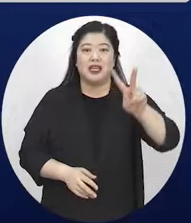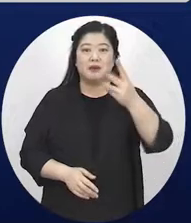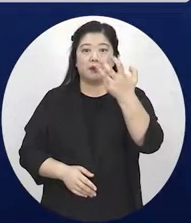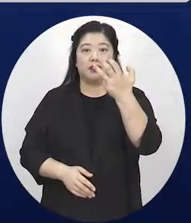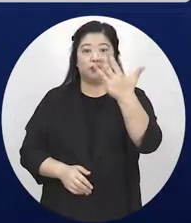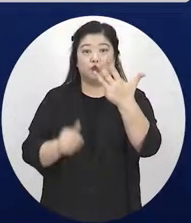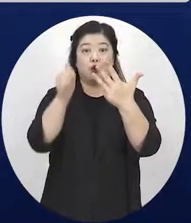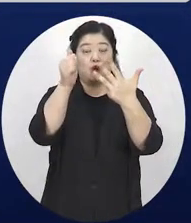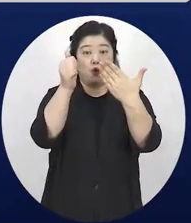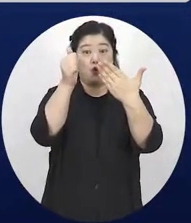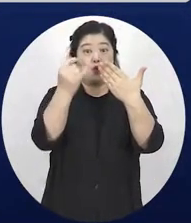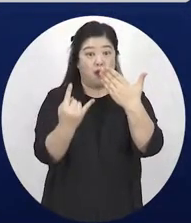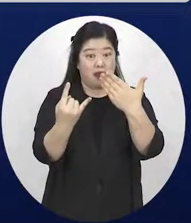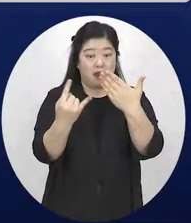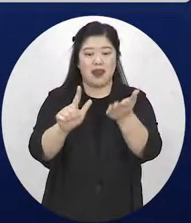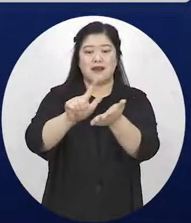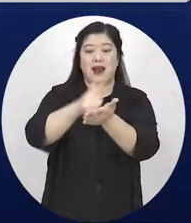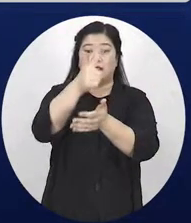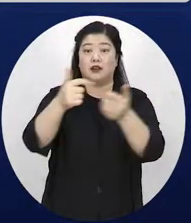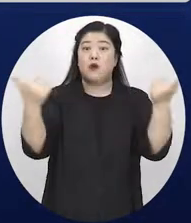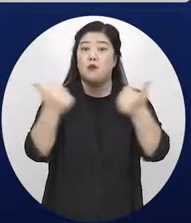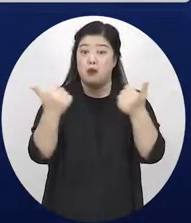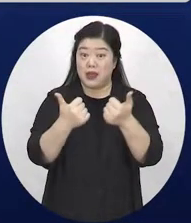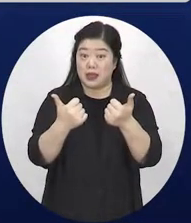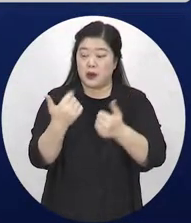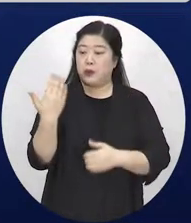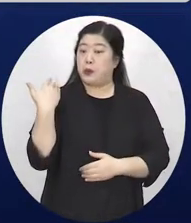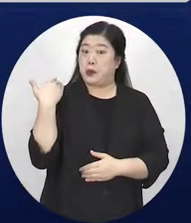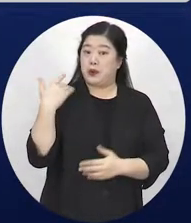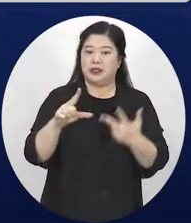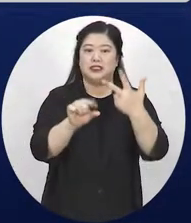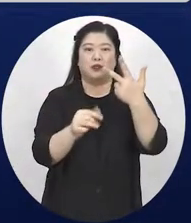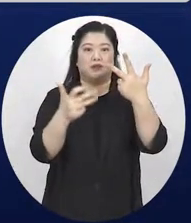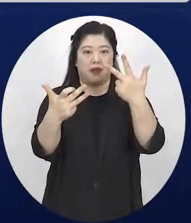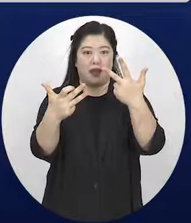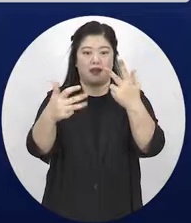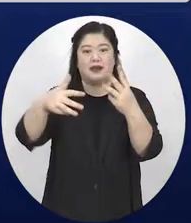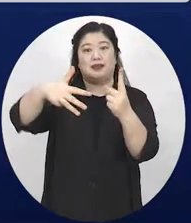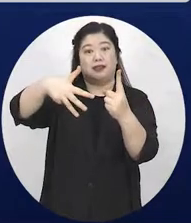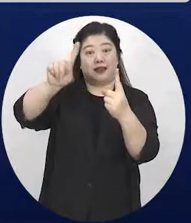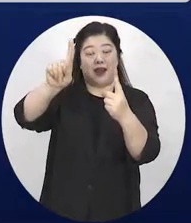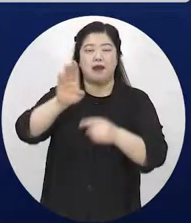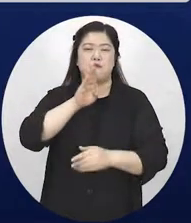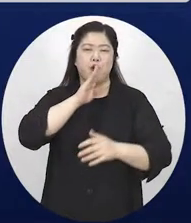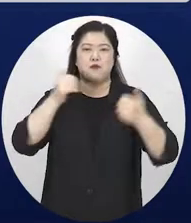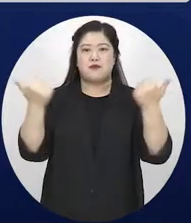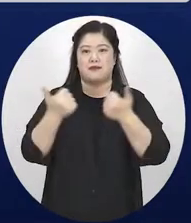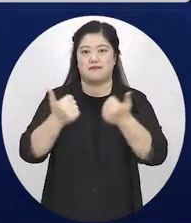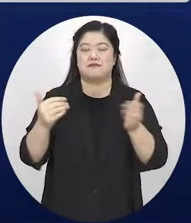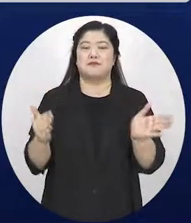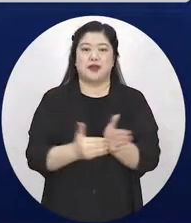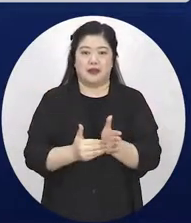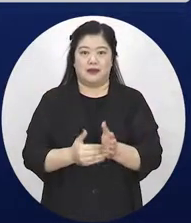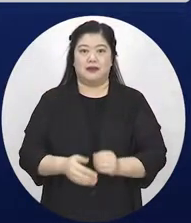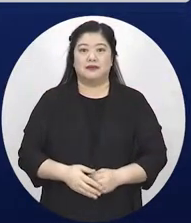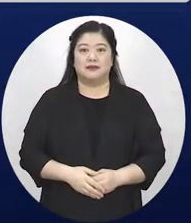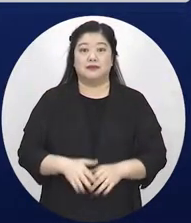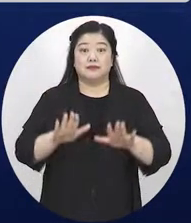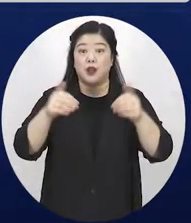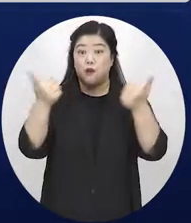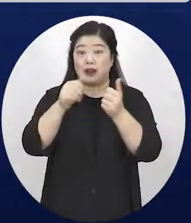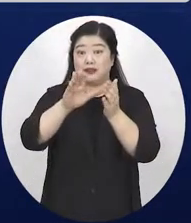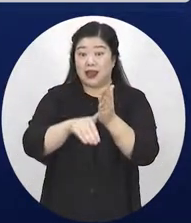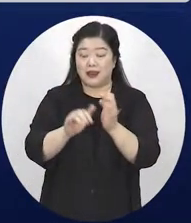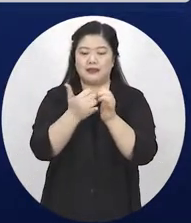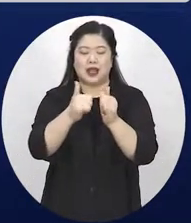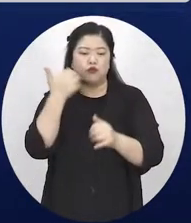제 289회 서울특별시 강소 그 2 회 임시회가 지난 18일 제 1차 본회의 로 계획했습니다 이번